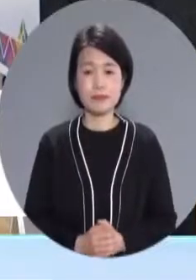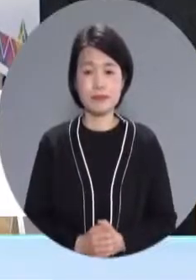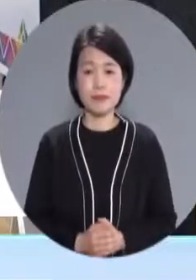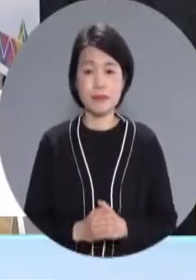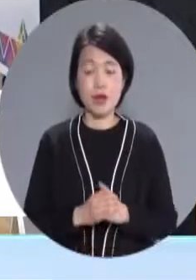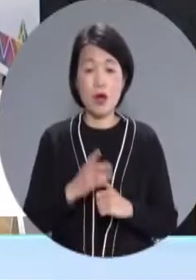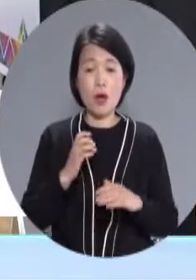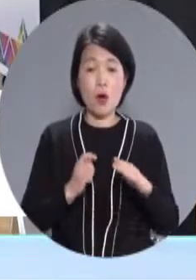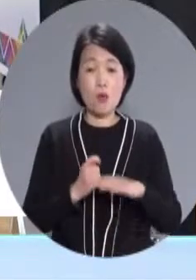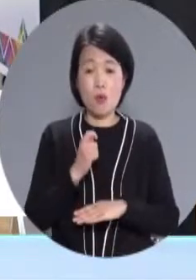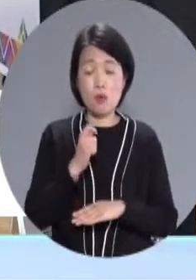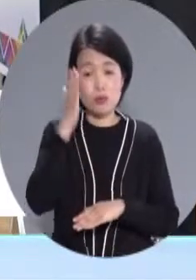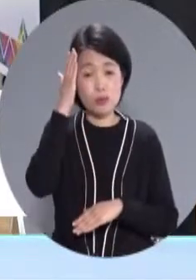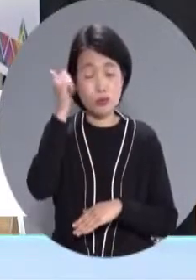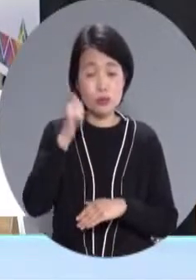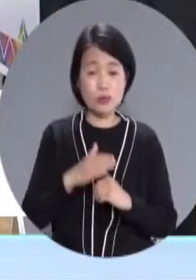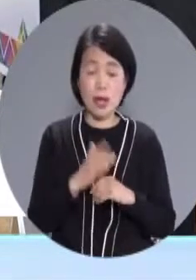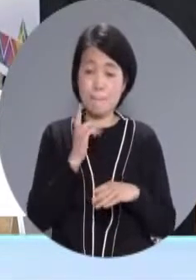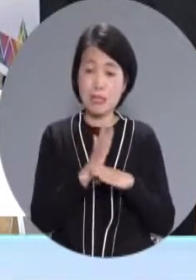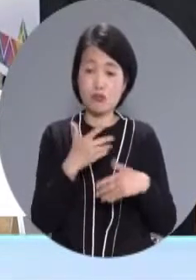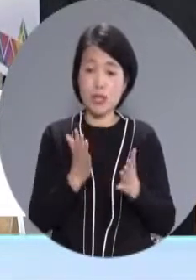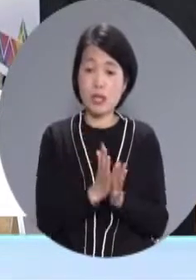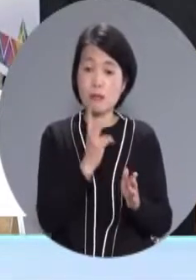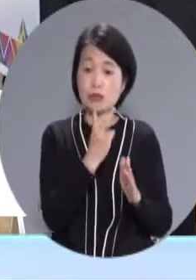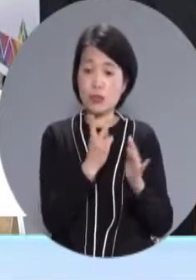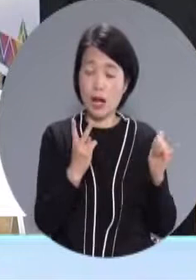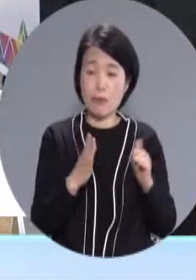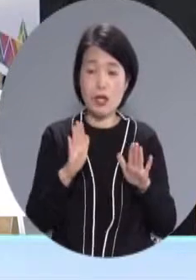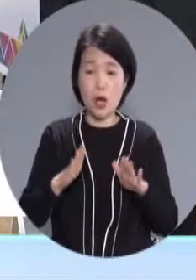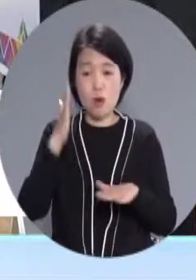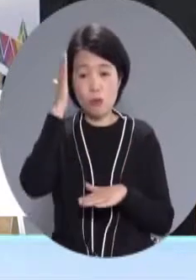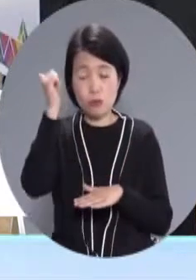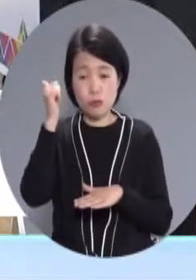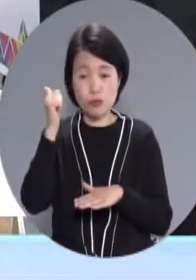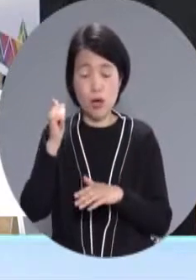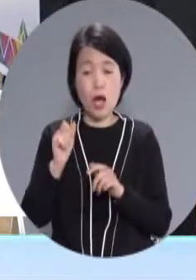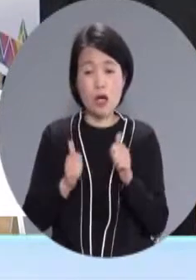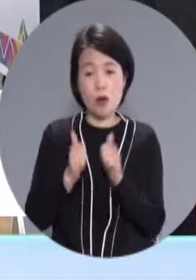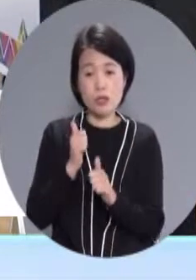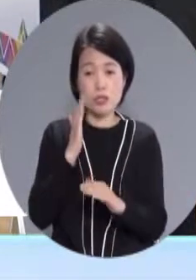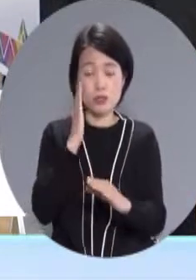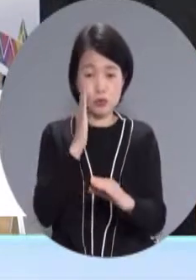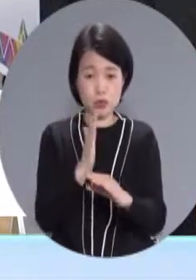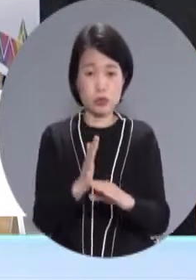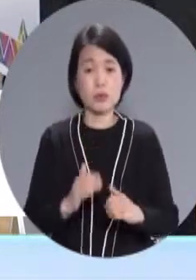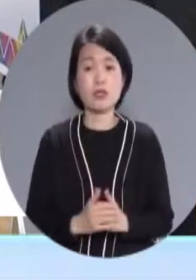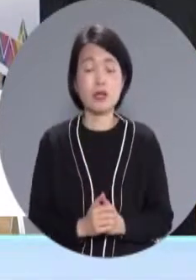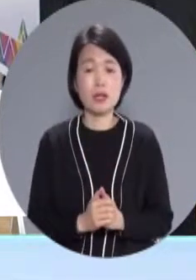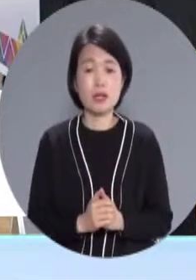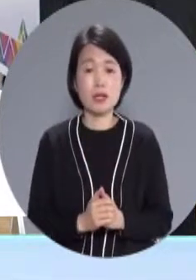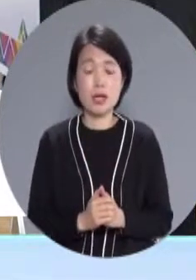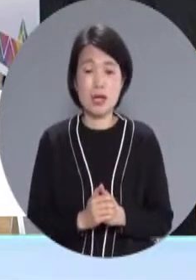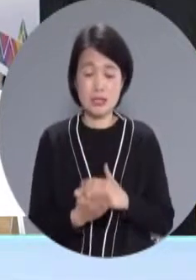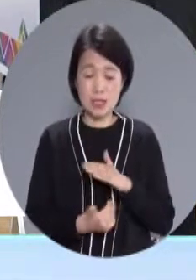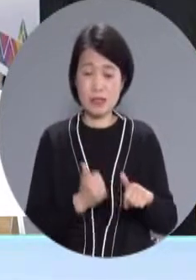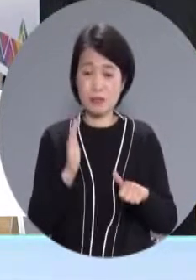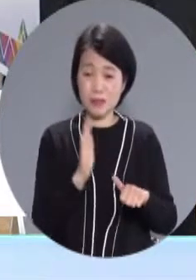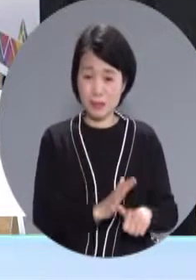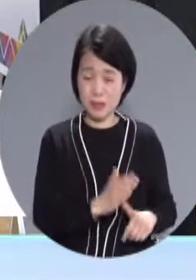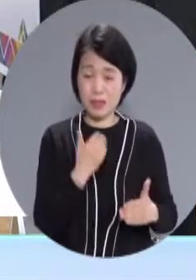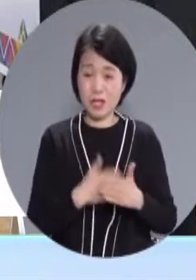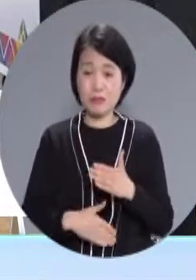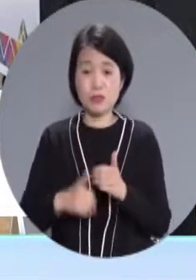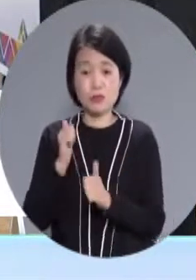0 군수 선거에 는 민주당 예비후보 2명과 현 고흥군 수가 경쟁하고 있습니다 사전코드 프로 일찍부터